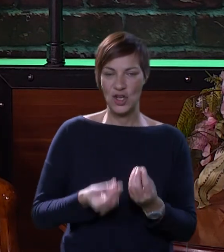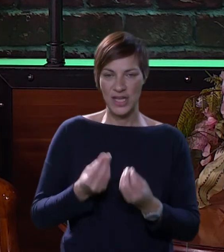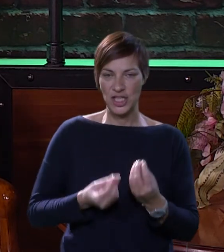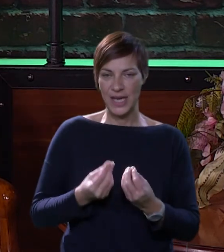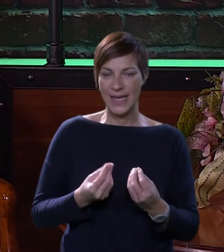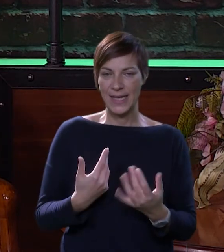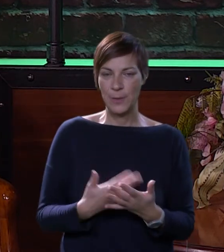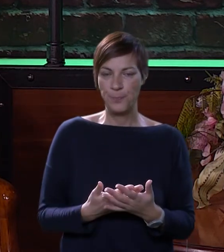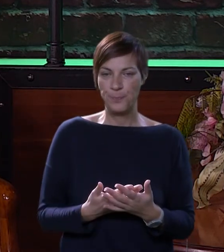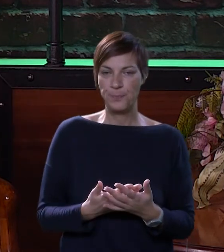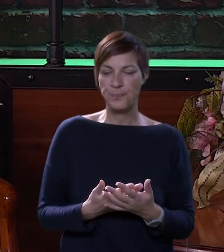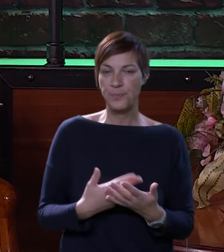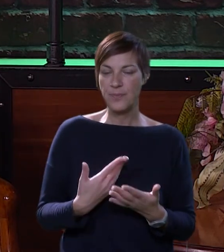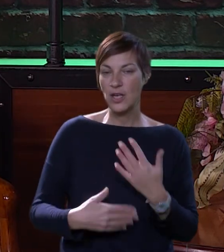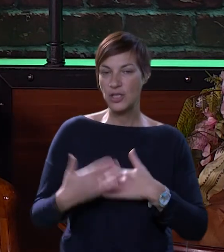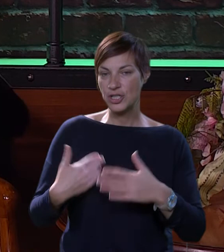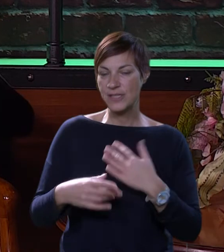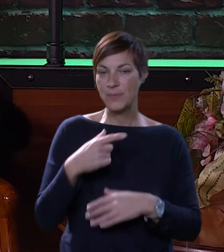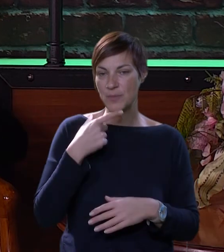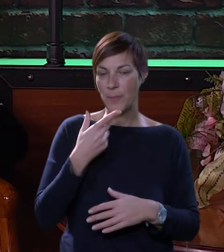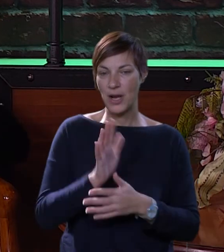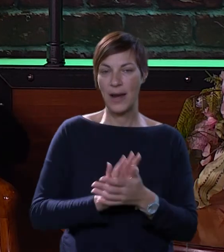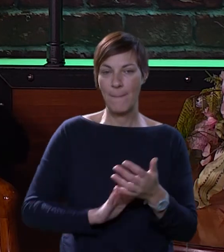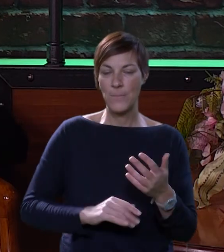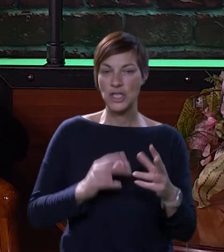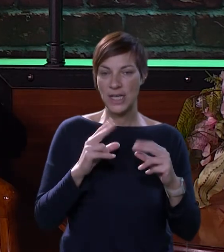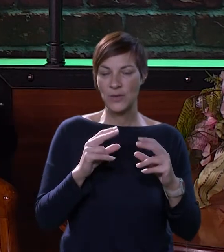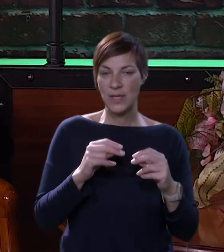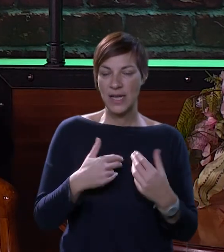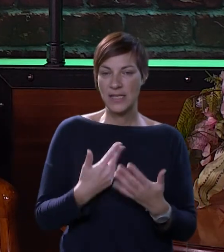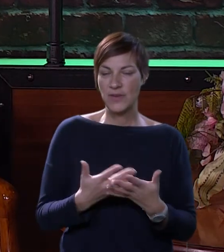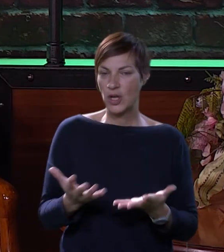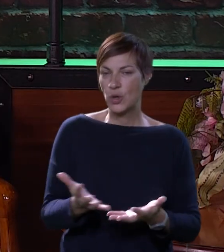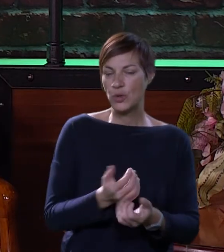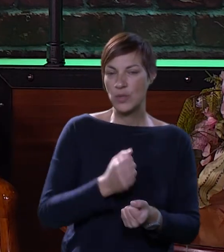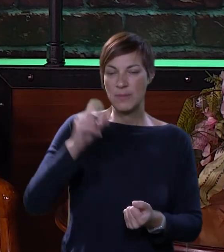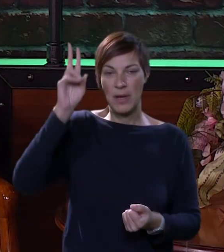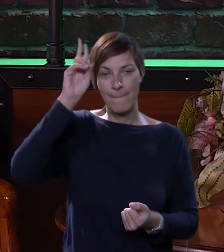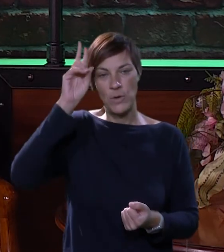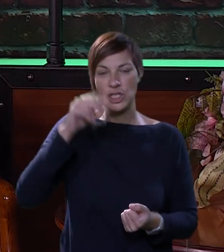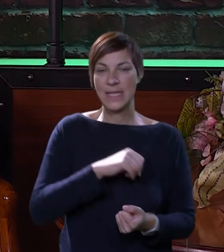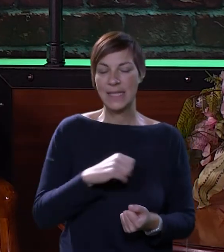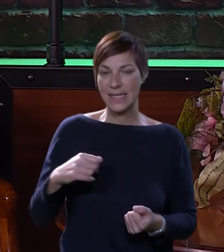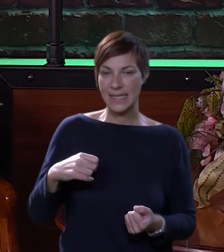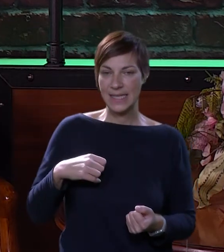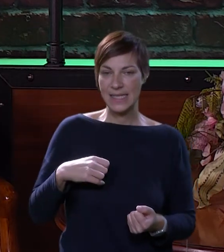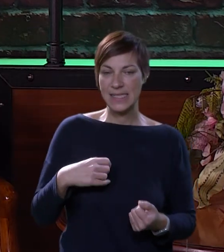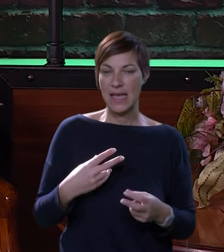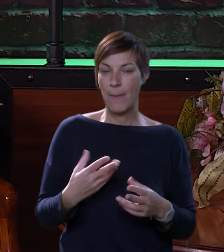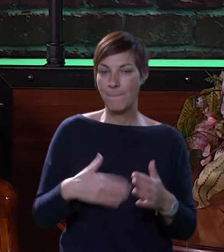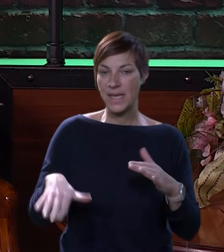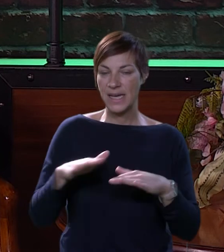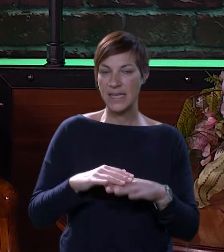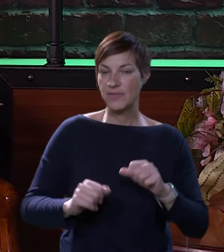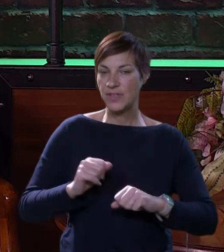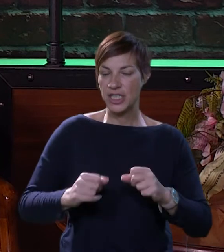igrati. Ono što sam možda ispomenula i na početku razgovora, time mi zapravo oduzimamo tu mogućnost da oni sami nekako